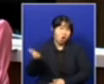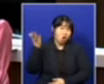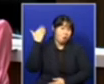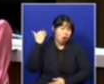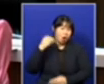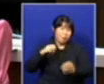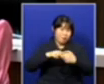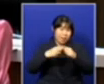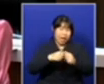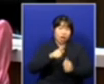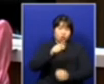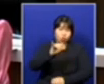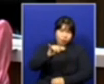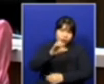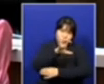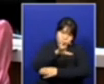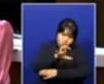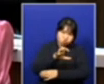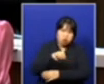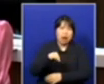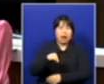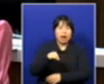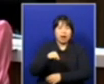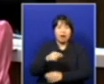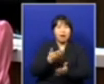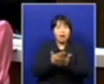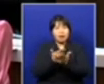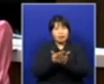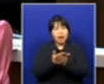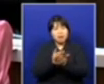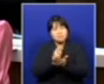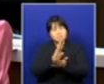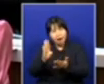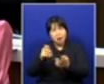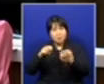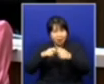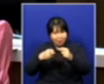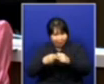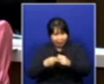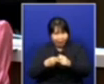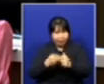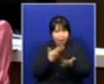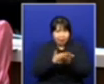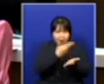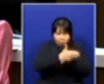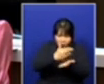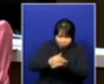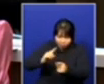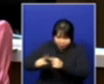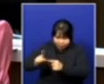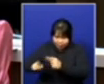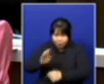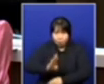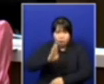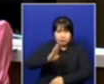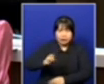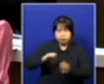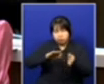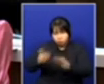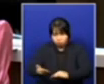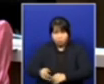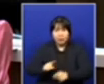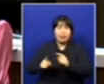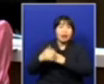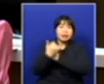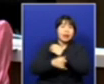งดีซีดอะไรต่างๆค่าเงินบาทลอยตัวไฟแนนซ์56เจ๊งต่างชาติเขาไม่ได้เจ๊งนี่ฮะ